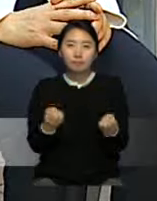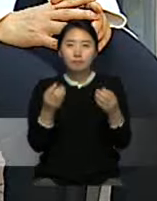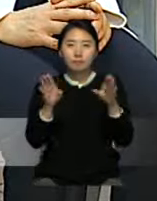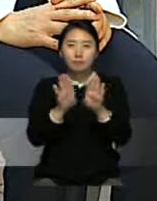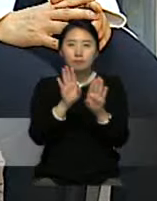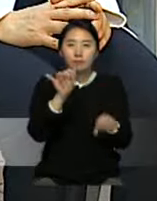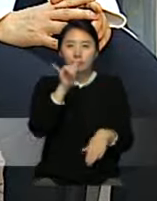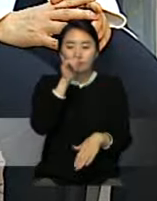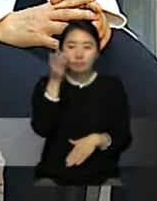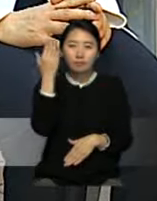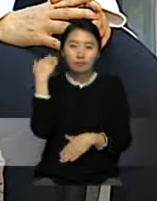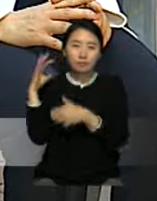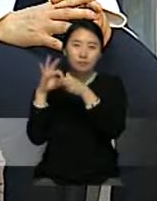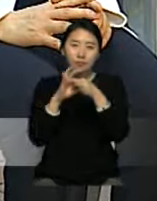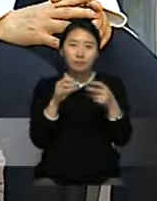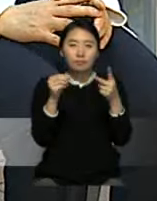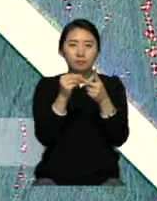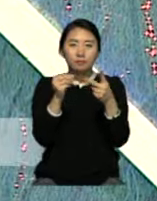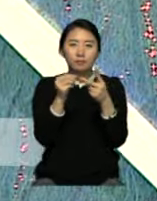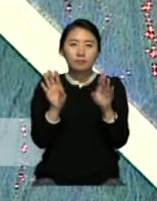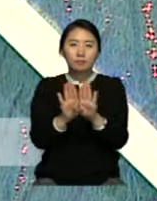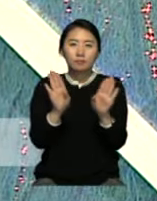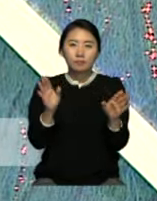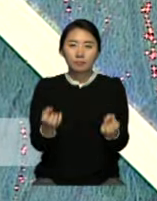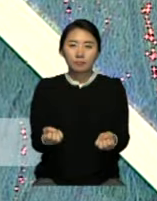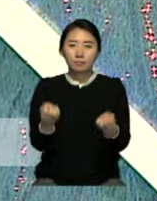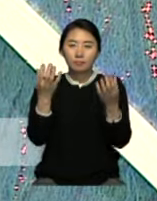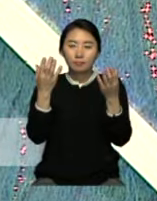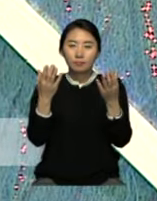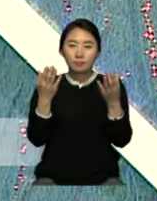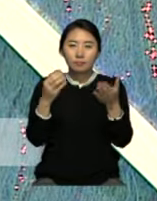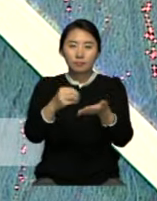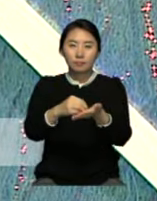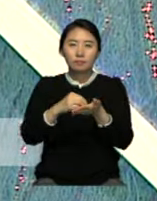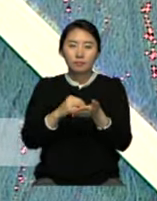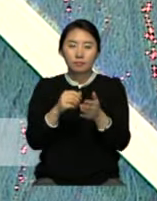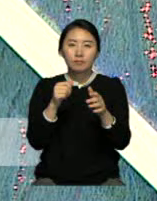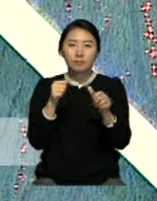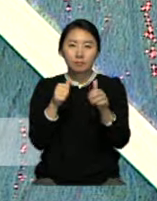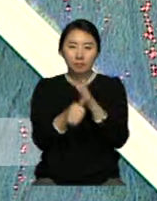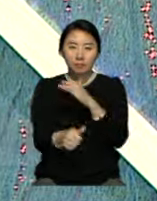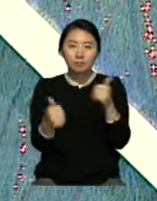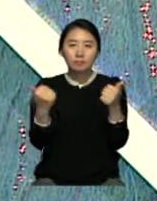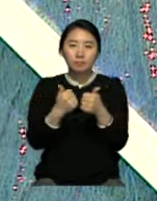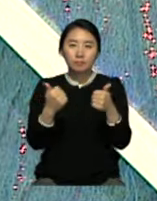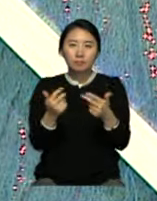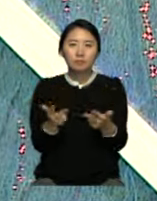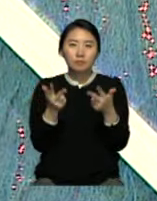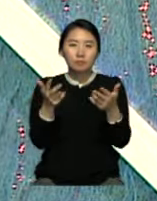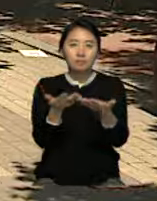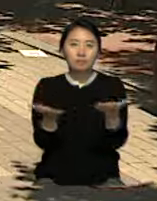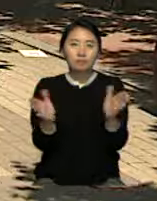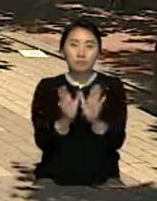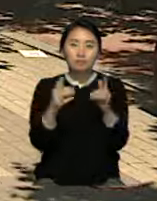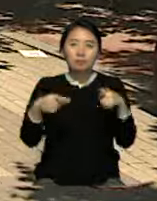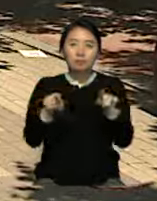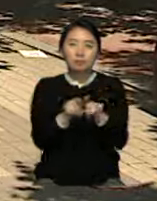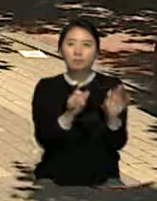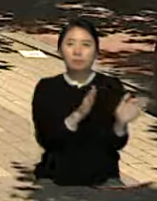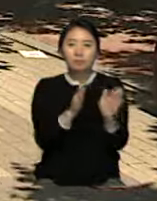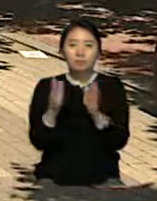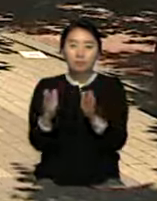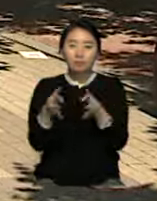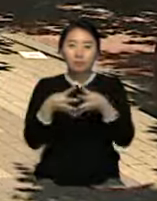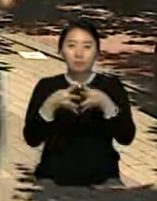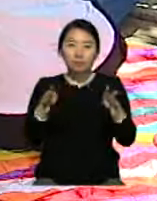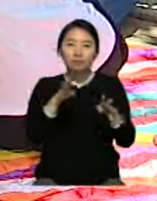열렸습니다. 지난해에 이어 두 번째로 개최된 행사. 입주자 대표회의와 봉사단이 함께 준비했습니다. 아파트의